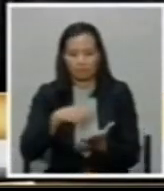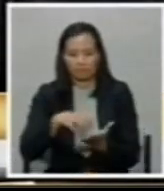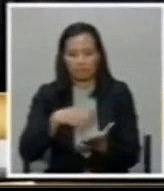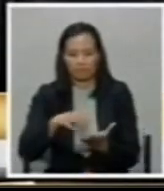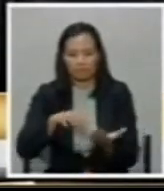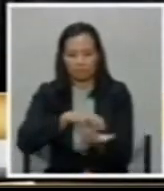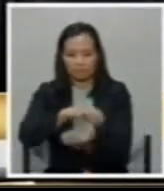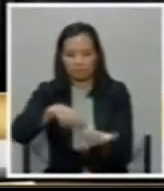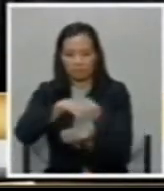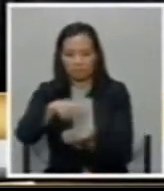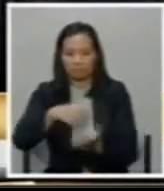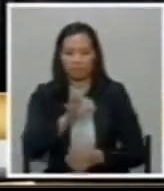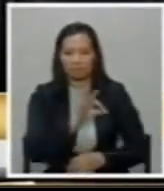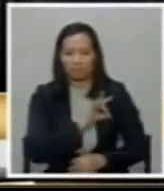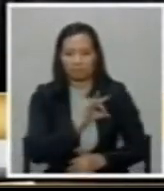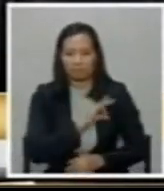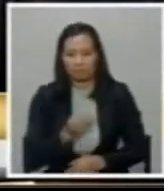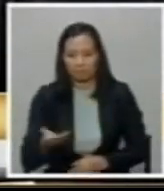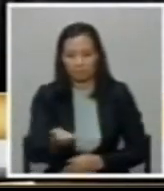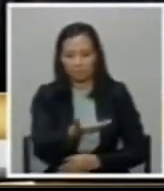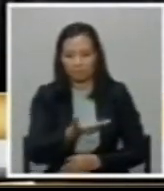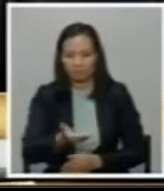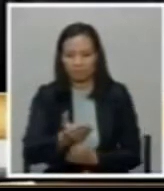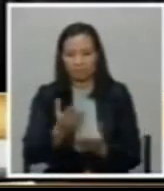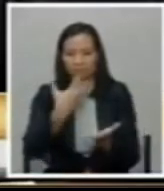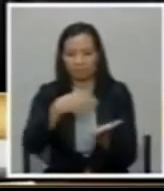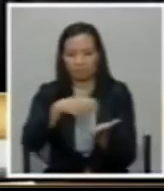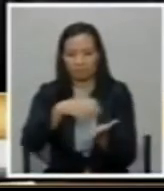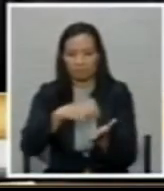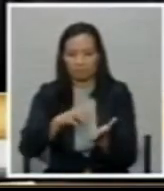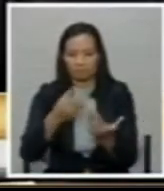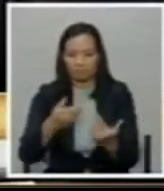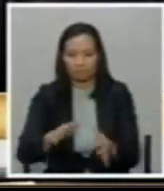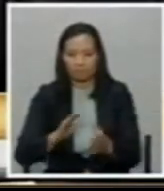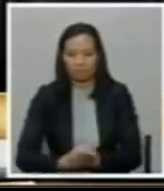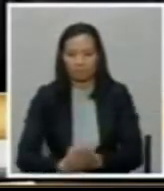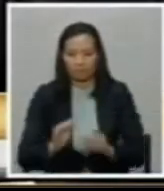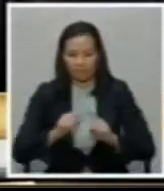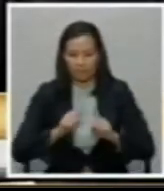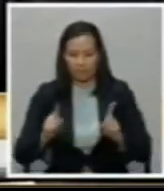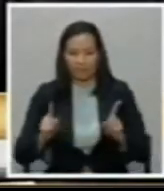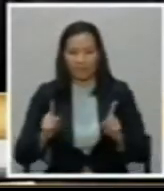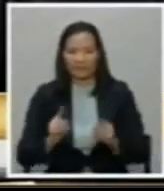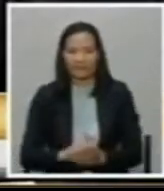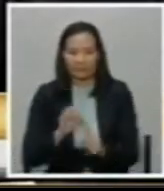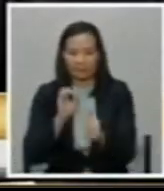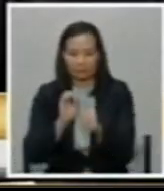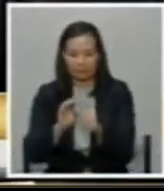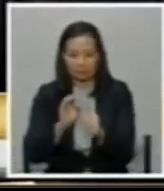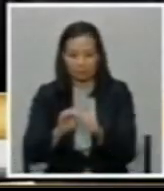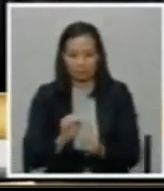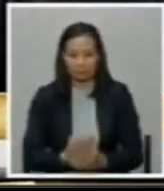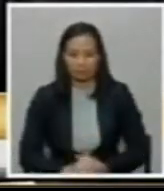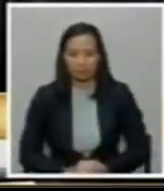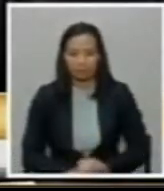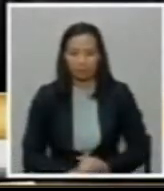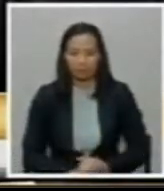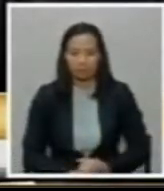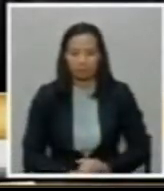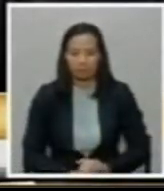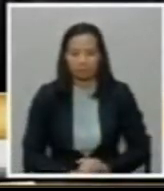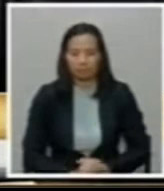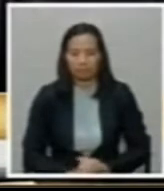กับท่านสมาชิกหลายท่านที่ได้กล่าวไปแล้วนะครับแต่ว่าก็อยากจะที่จะขอให้ความคิดเ